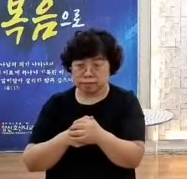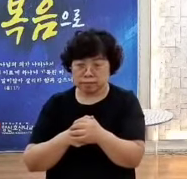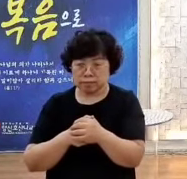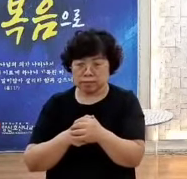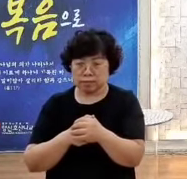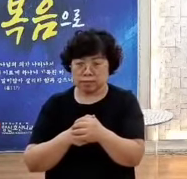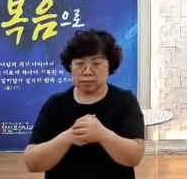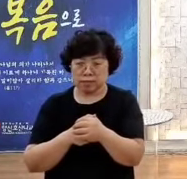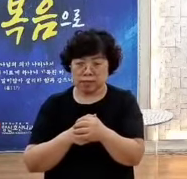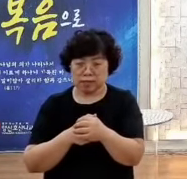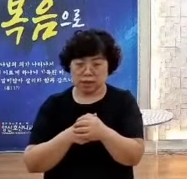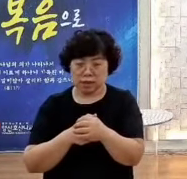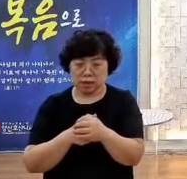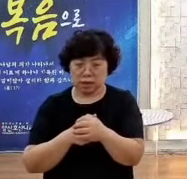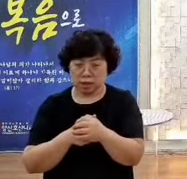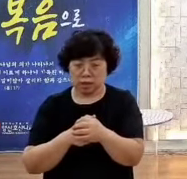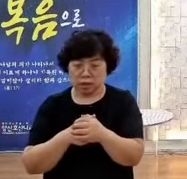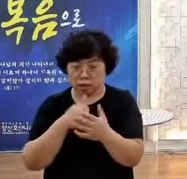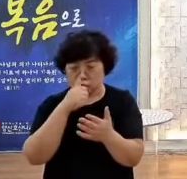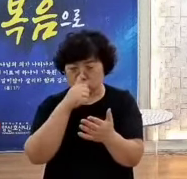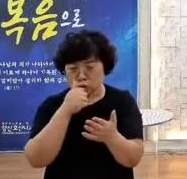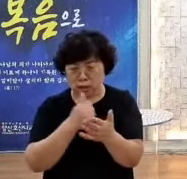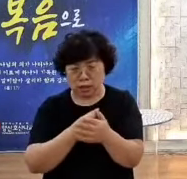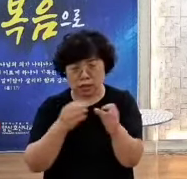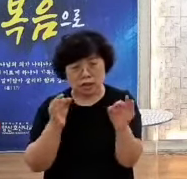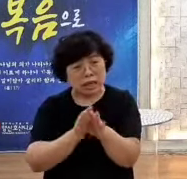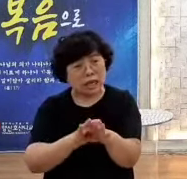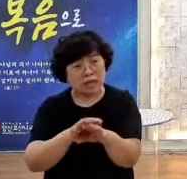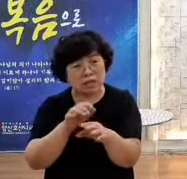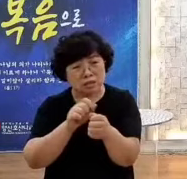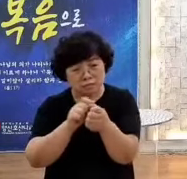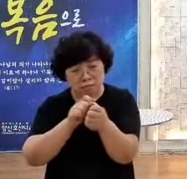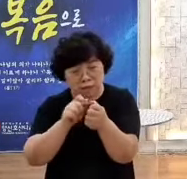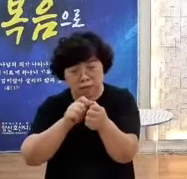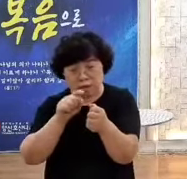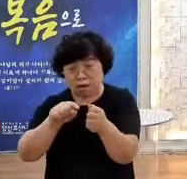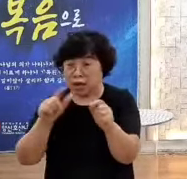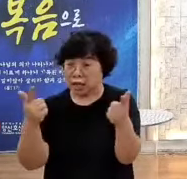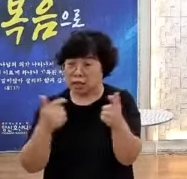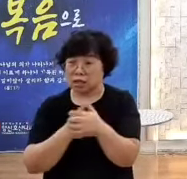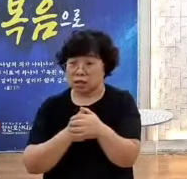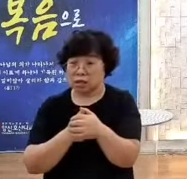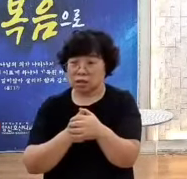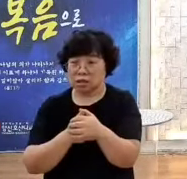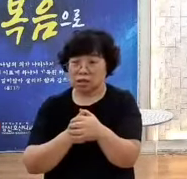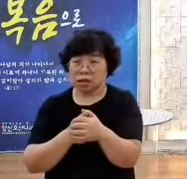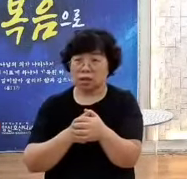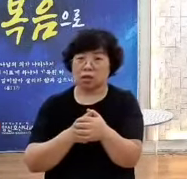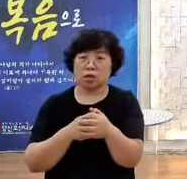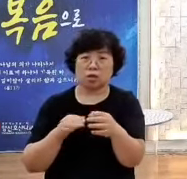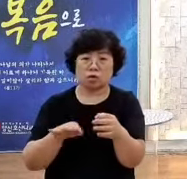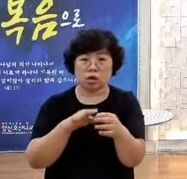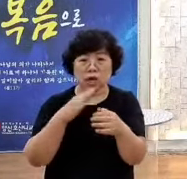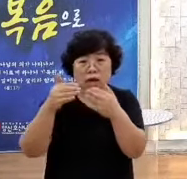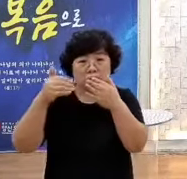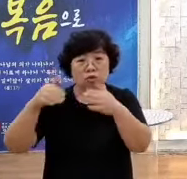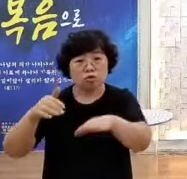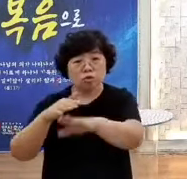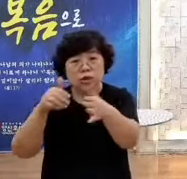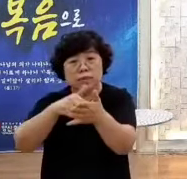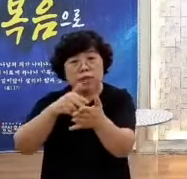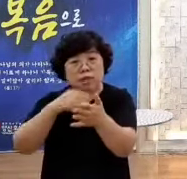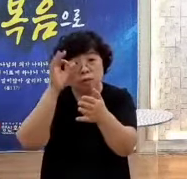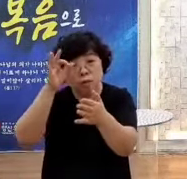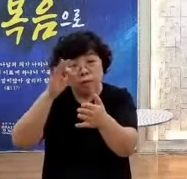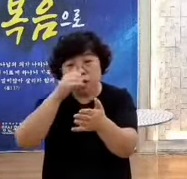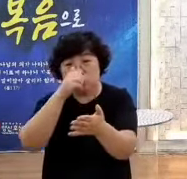말하면 뭐예요? 죄가 지워져 안 지워져? 안 지워져. 뭐라고 그랬죠? 덮어주신 거. 십자가